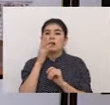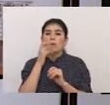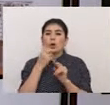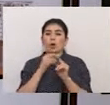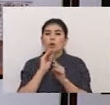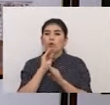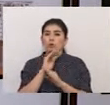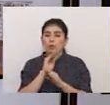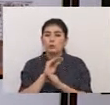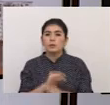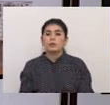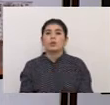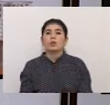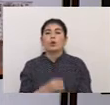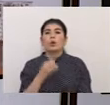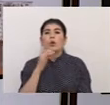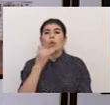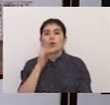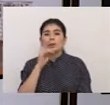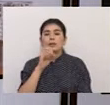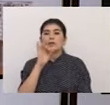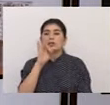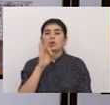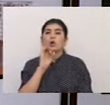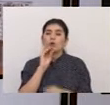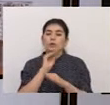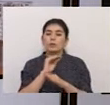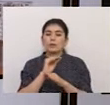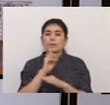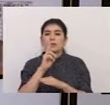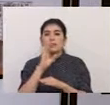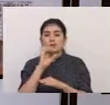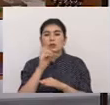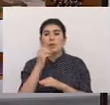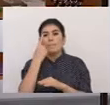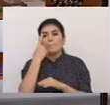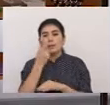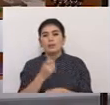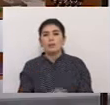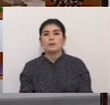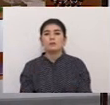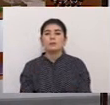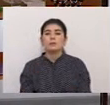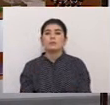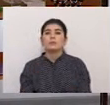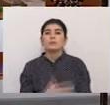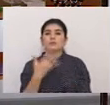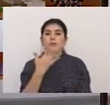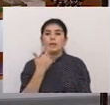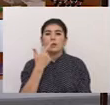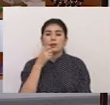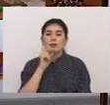qo'shimchasi, o'ynar tarkibida ham r qo'shimchasi kesimlikni bildiradi. 5-chi gapda